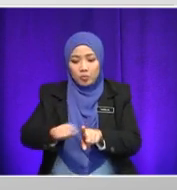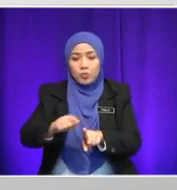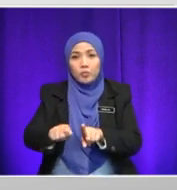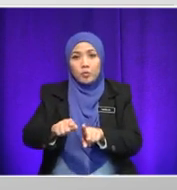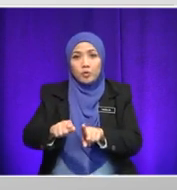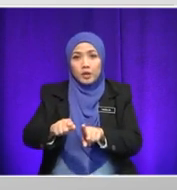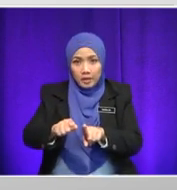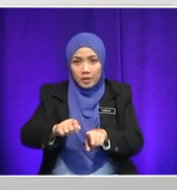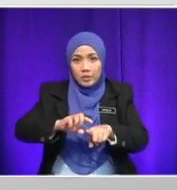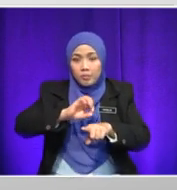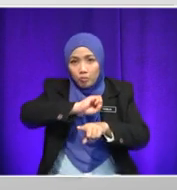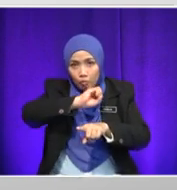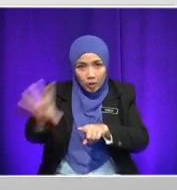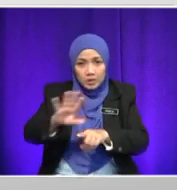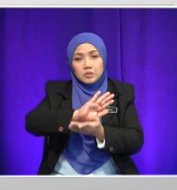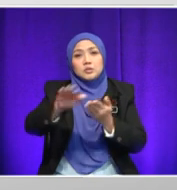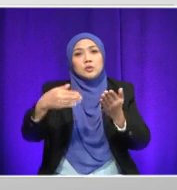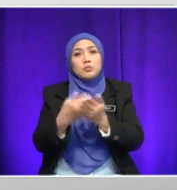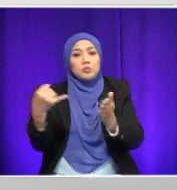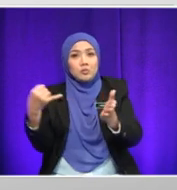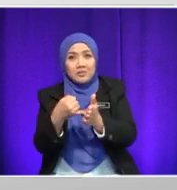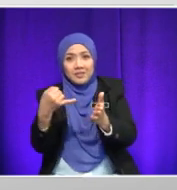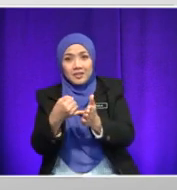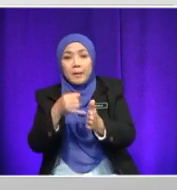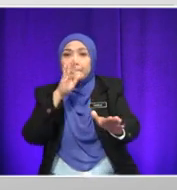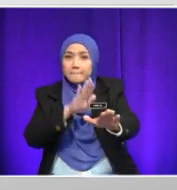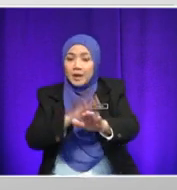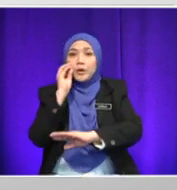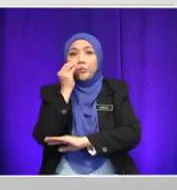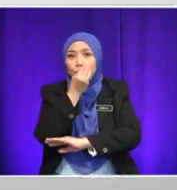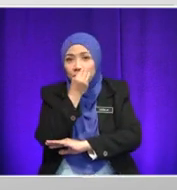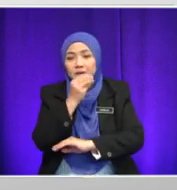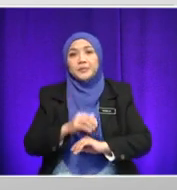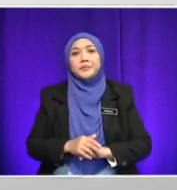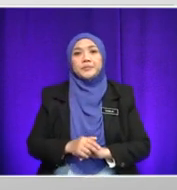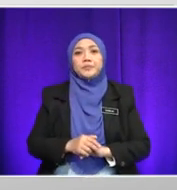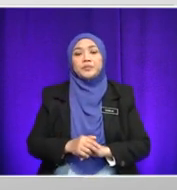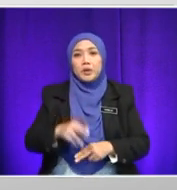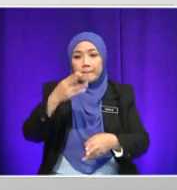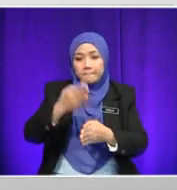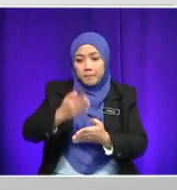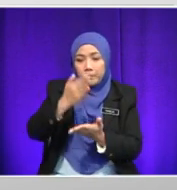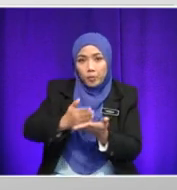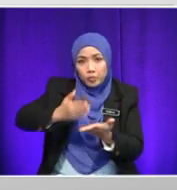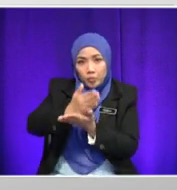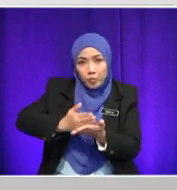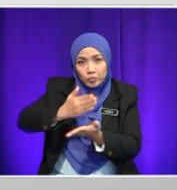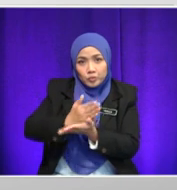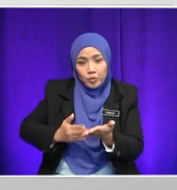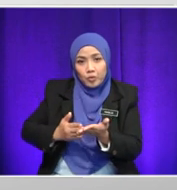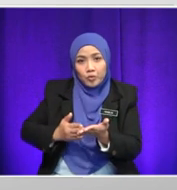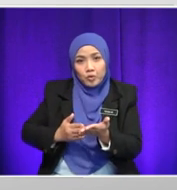menanggalkan duduri tajam yang terdapat pada tangkai bunga dan seterusnya pemotong Sisi digunakan untuk memotong